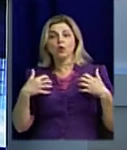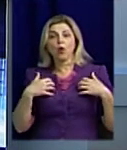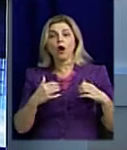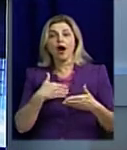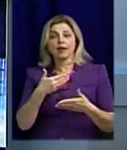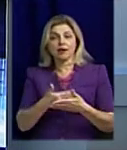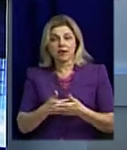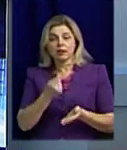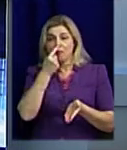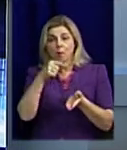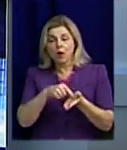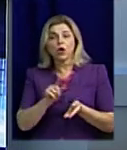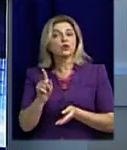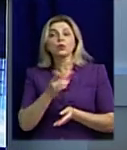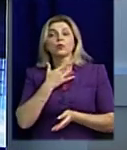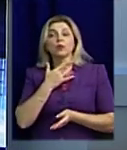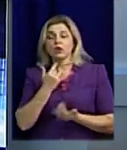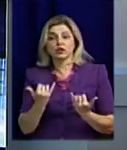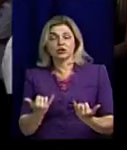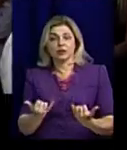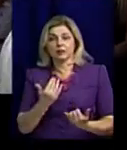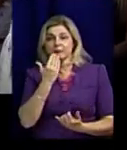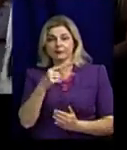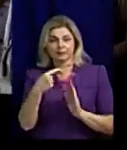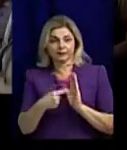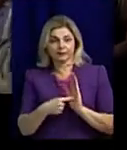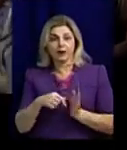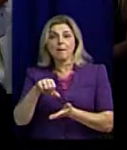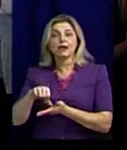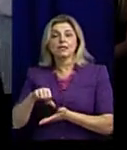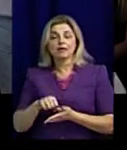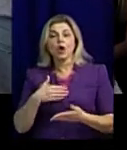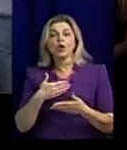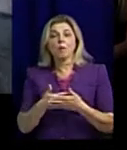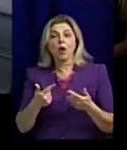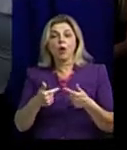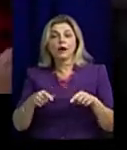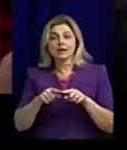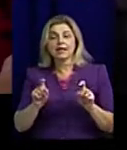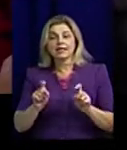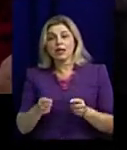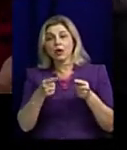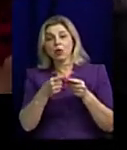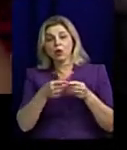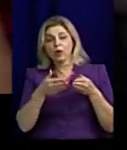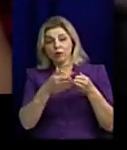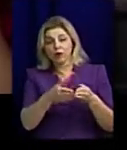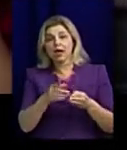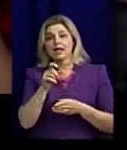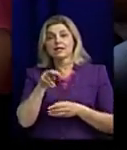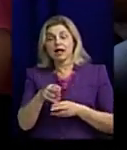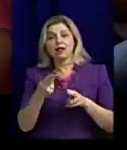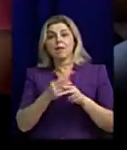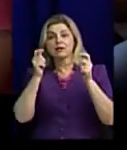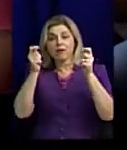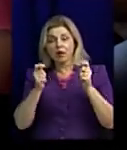потрапили. Чого вимагали цього разу? Представники громадських організацій сиділи в кутку сесійного залу, без плакатів